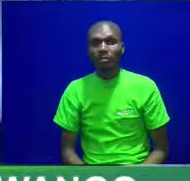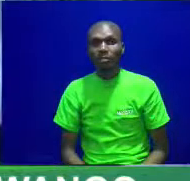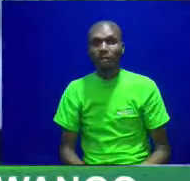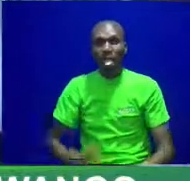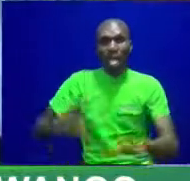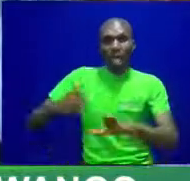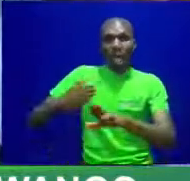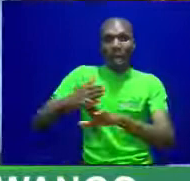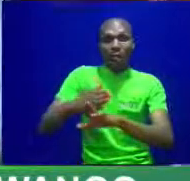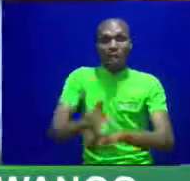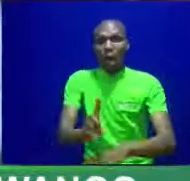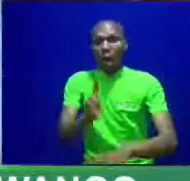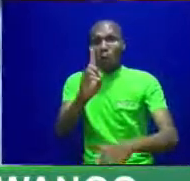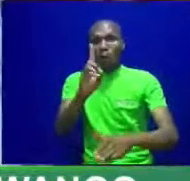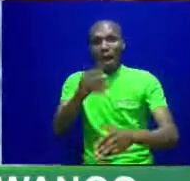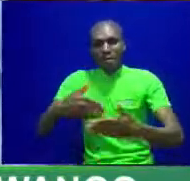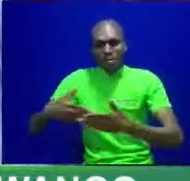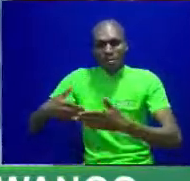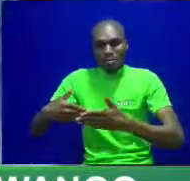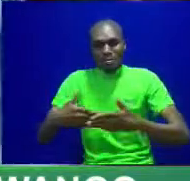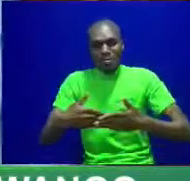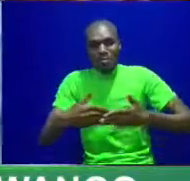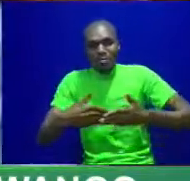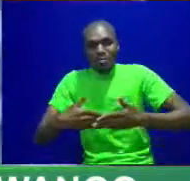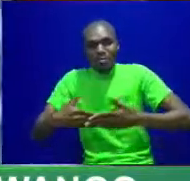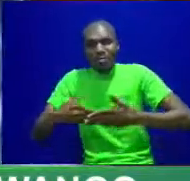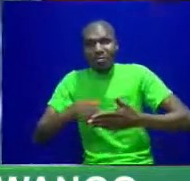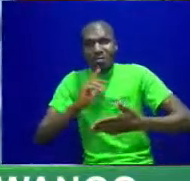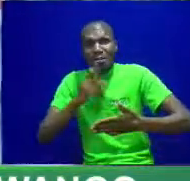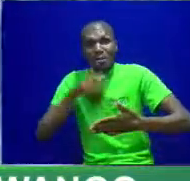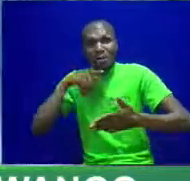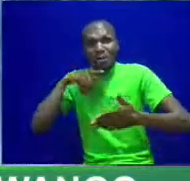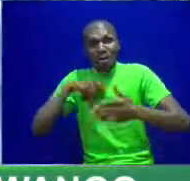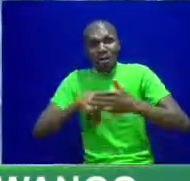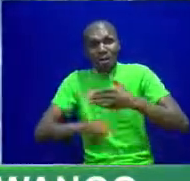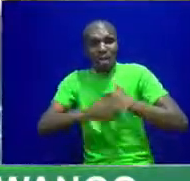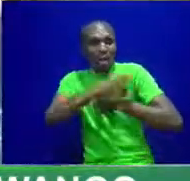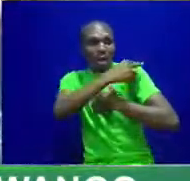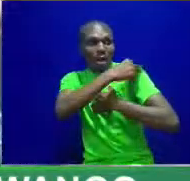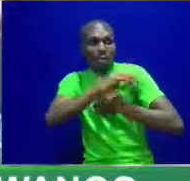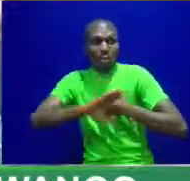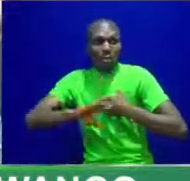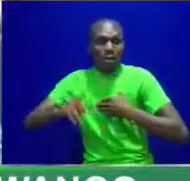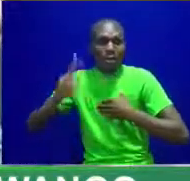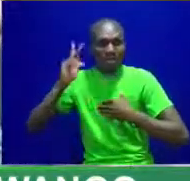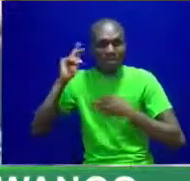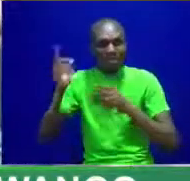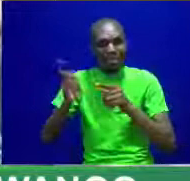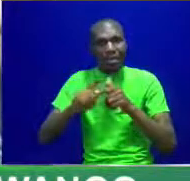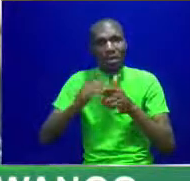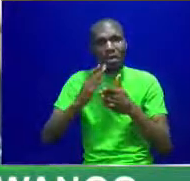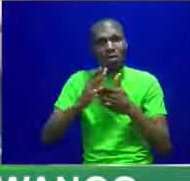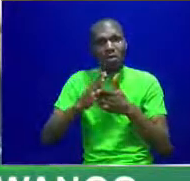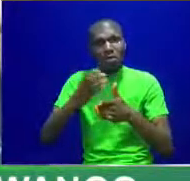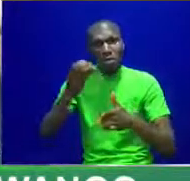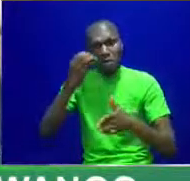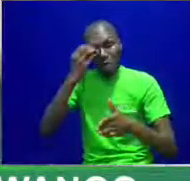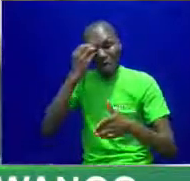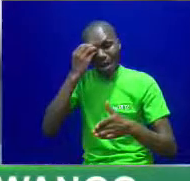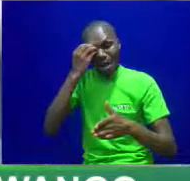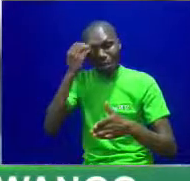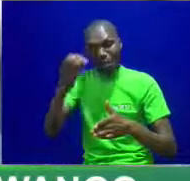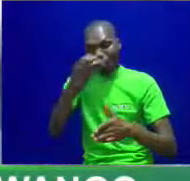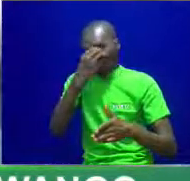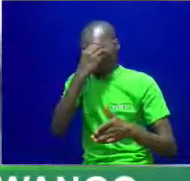Okega yu mwano ya omo yu agendrete kuruwa nirobo kimabuwa ya senya gitale ya masi kaunti ya Kisii. Kutoka kabocho ira maiso ni